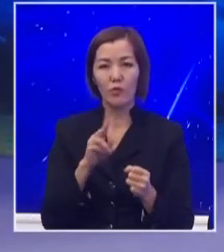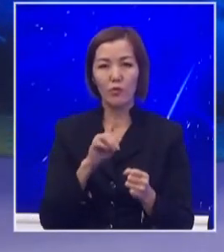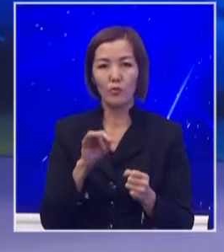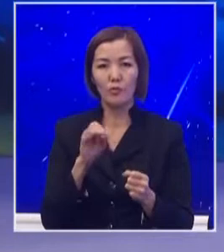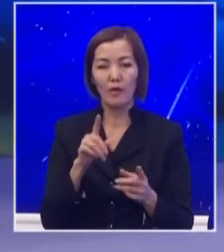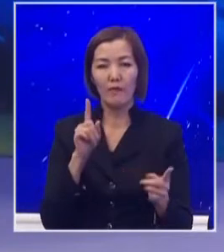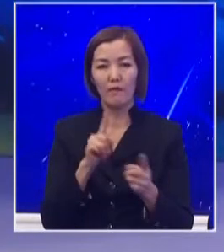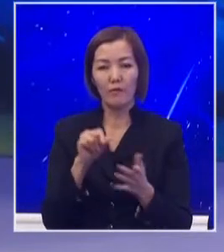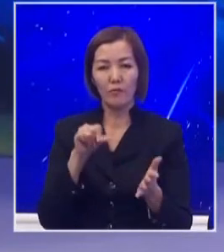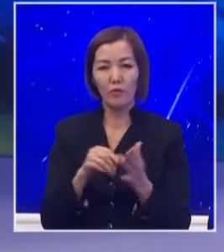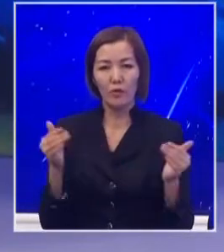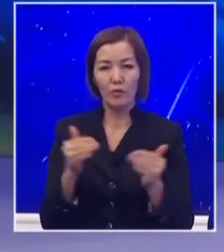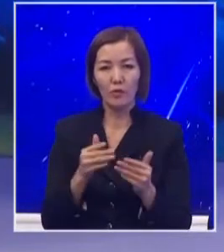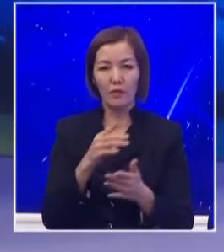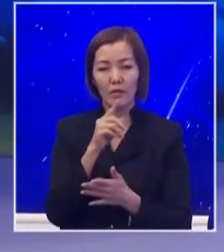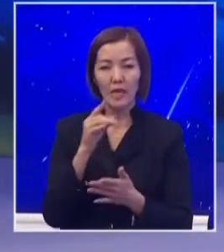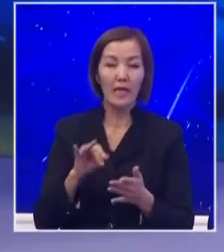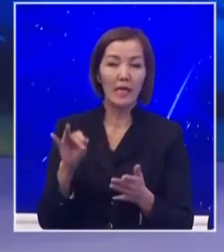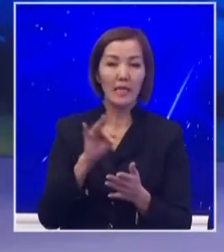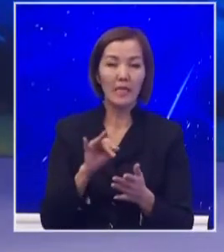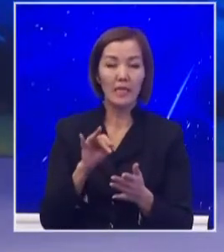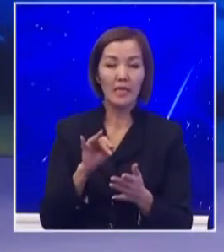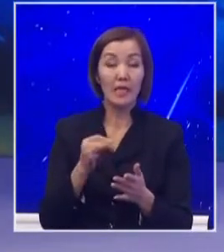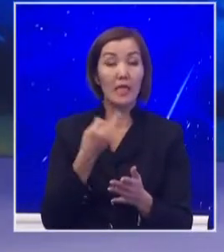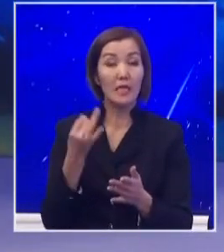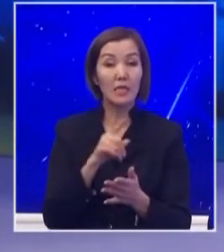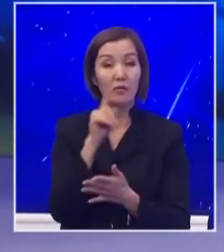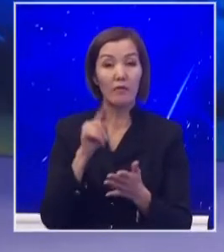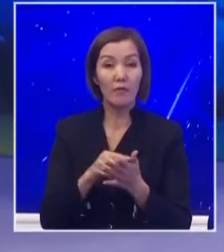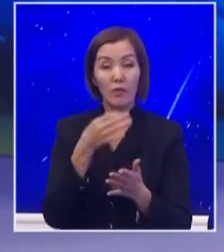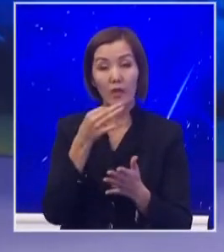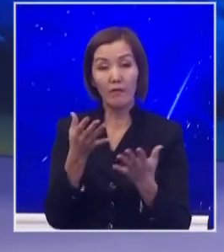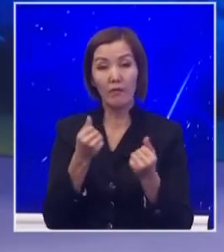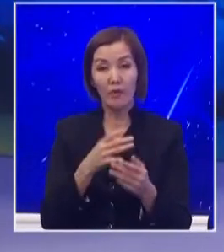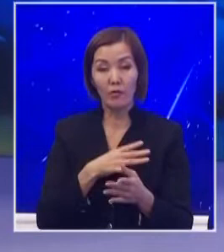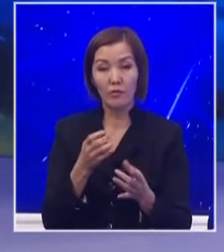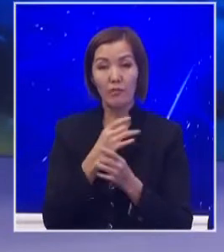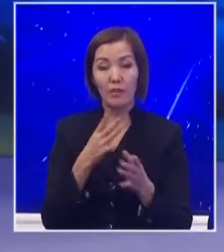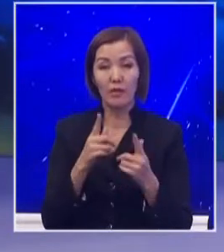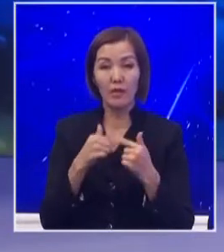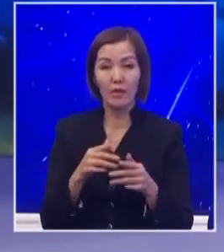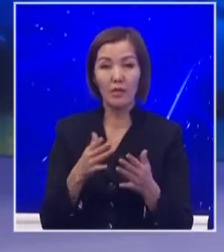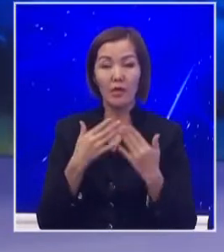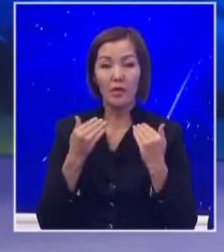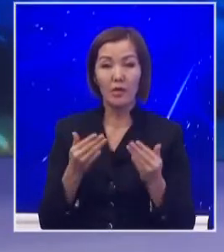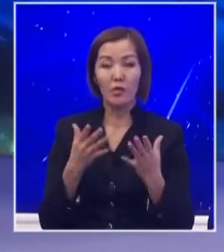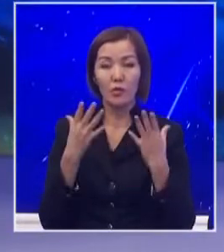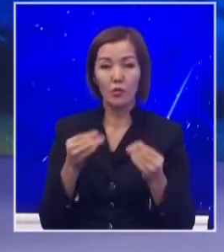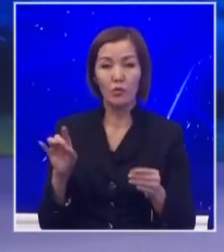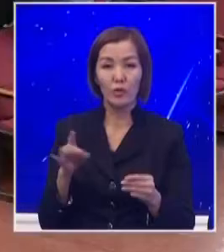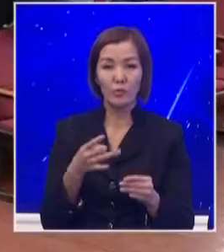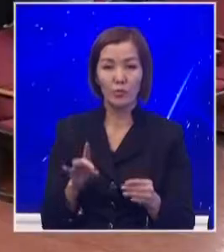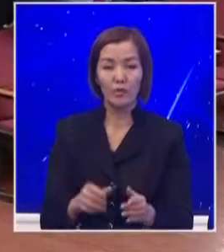Кузбаевым. Учащиеся колледжа задали интересующие их вопросы и получили исчерпывающие ответы. Мероприятие было организовано ко дню республики.